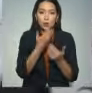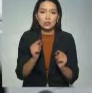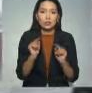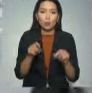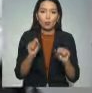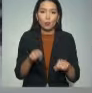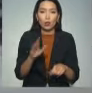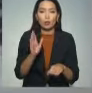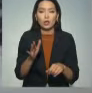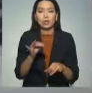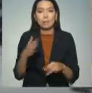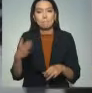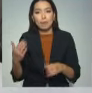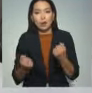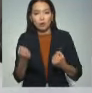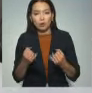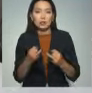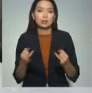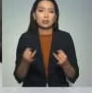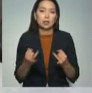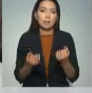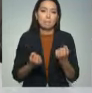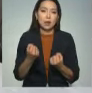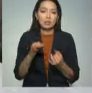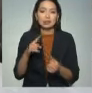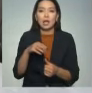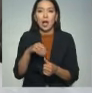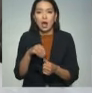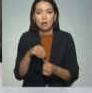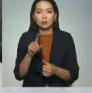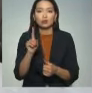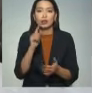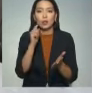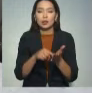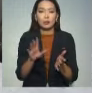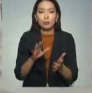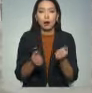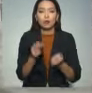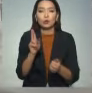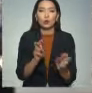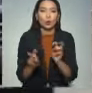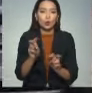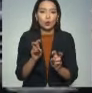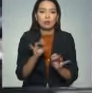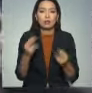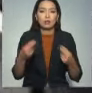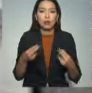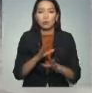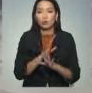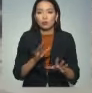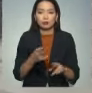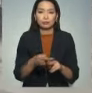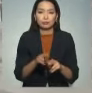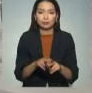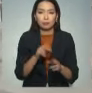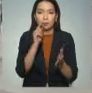Зарегистрировать можно будет и права рульные, и машины из Армении. А вот не попадут под акцию автомобили в розыске и не прошедшие таможенную очистку,